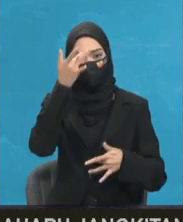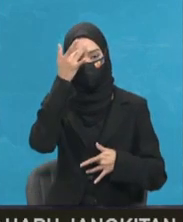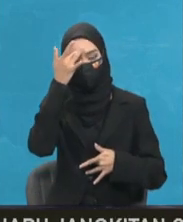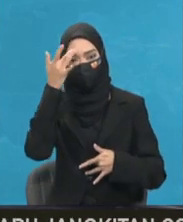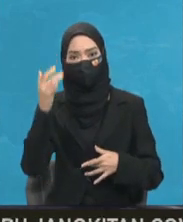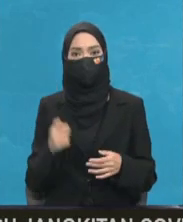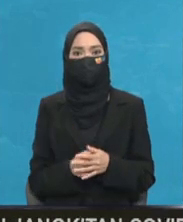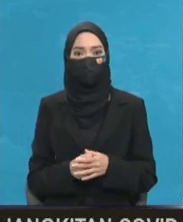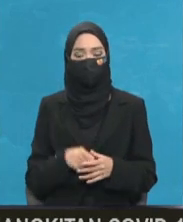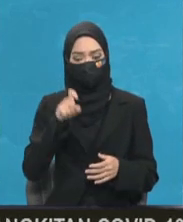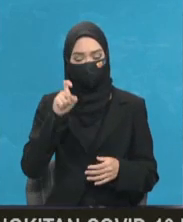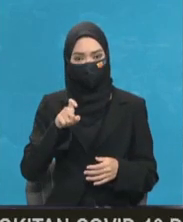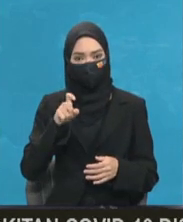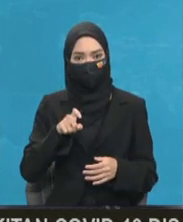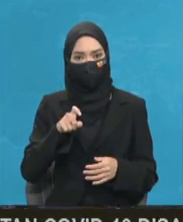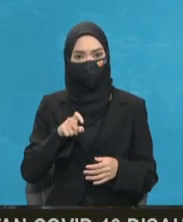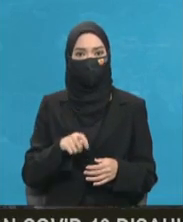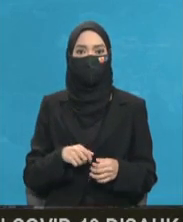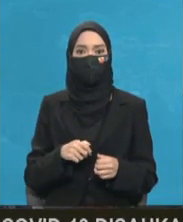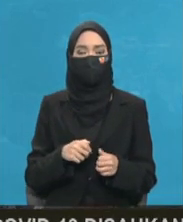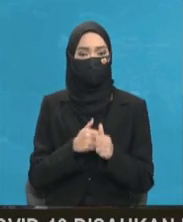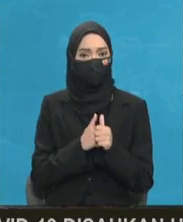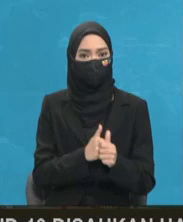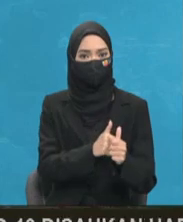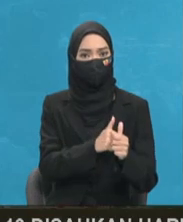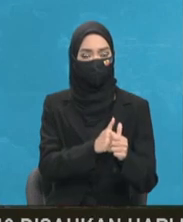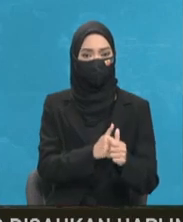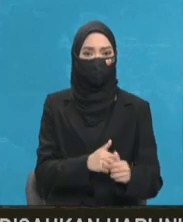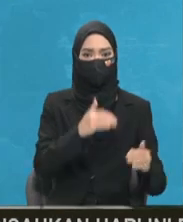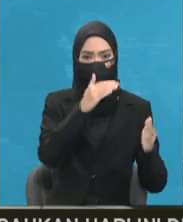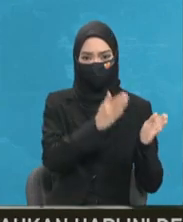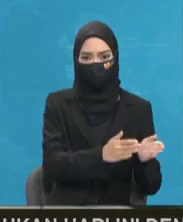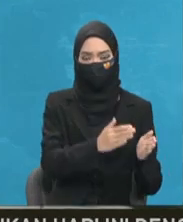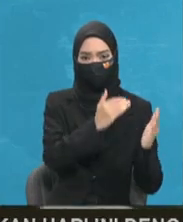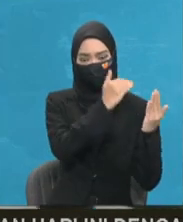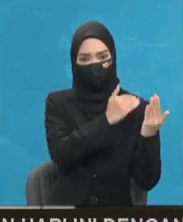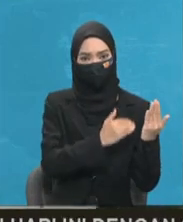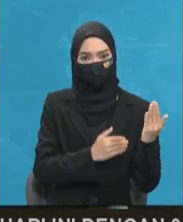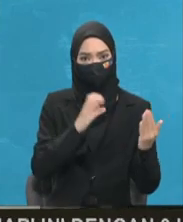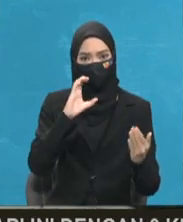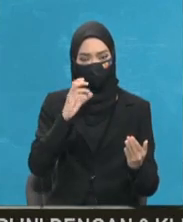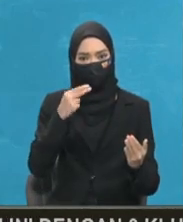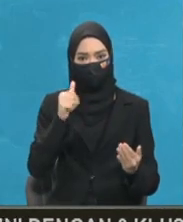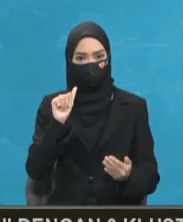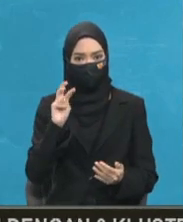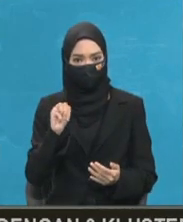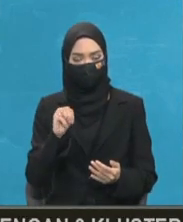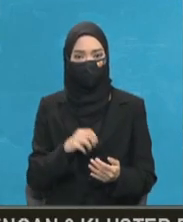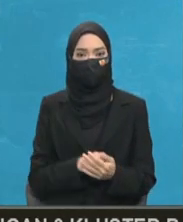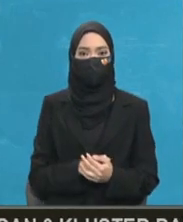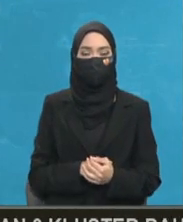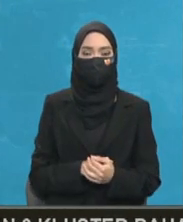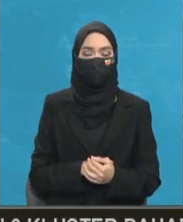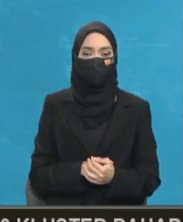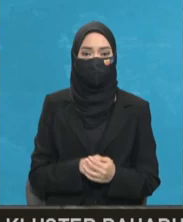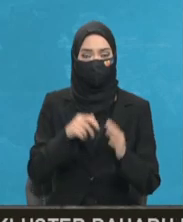nanking dikehendaki untuk mematuhi peraturan-peraturan yang ditetapkan oleh pihak perusahaan si heard Disamping itu